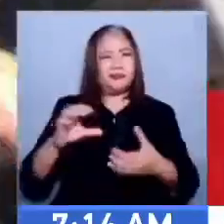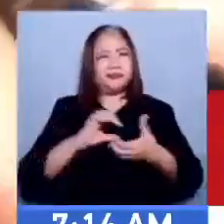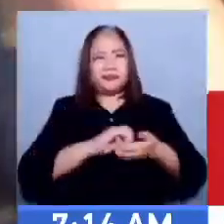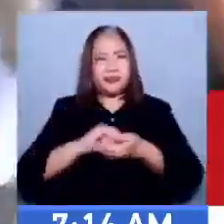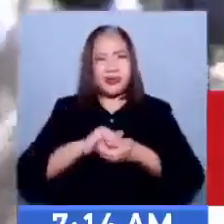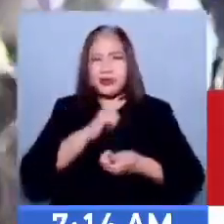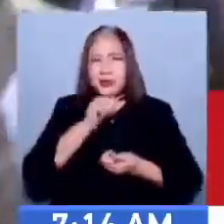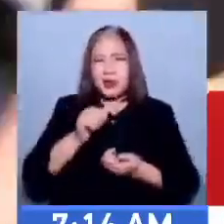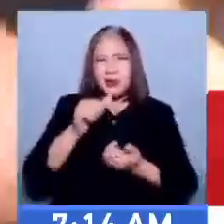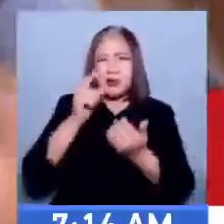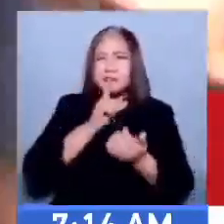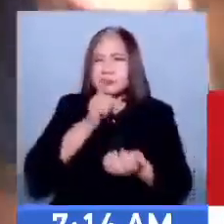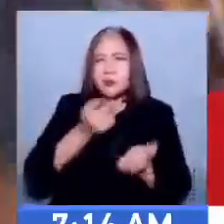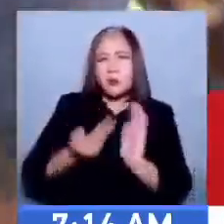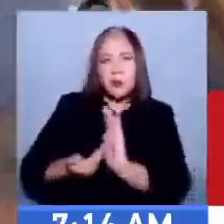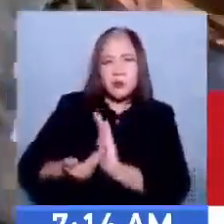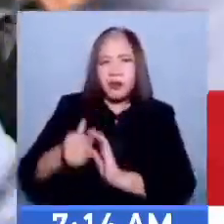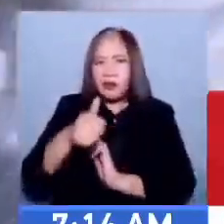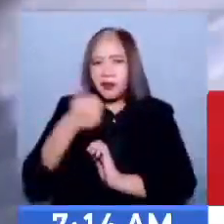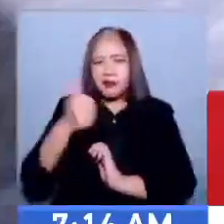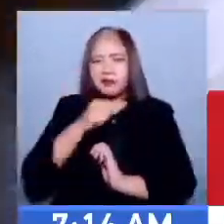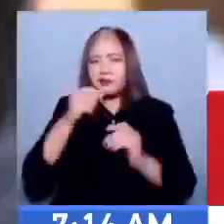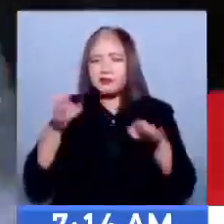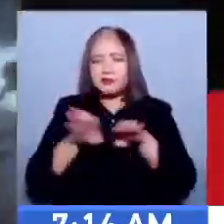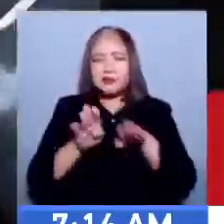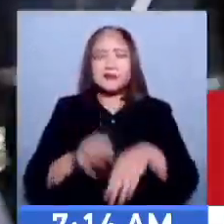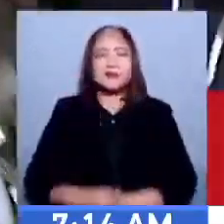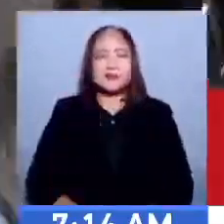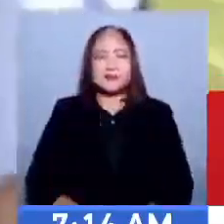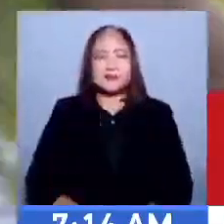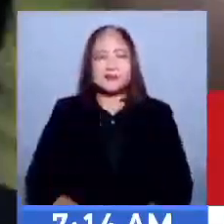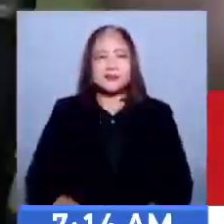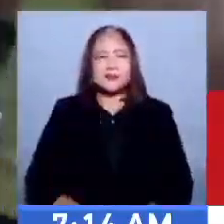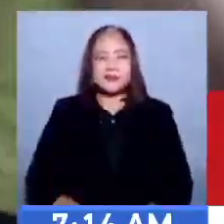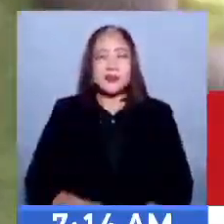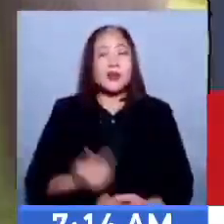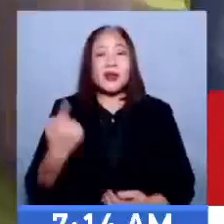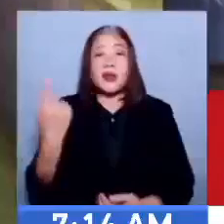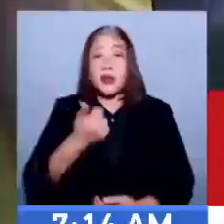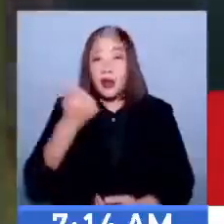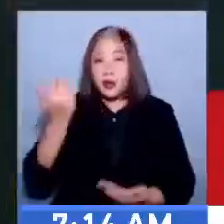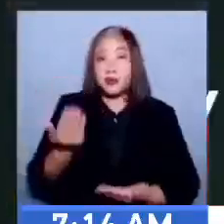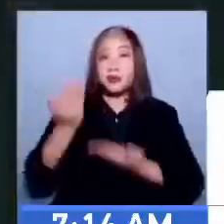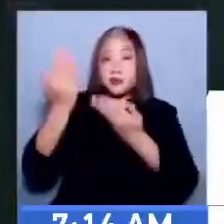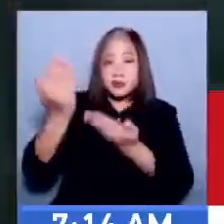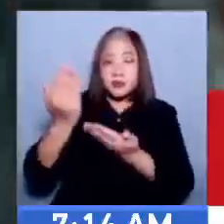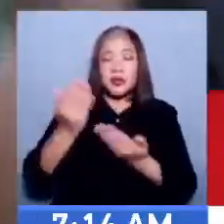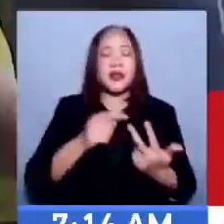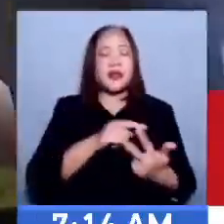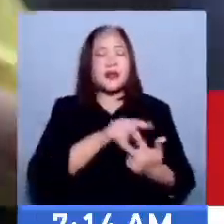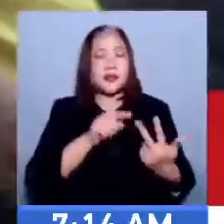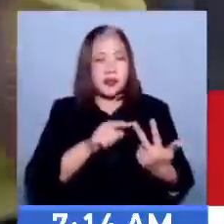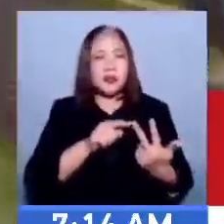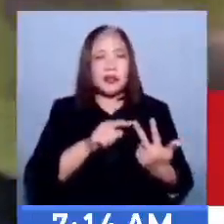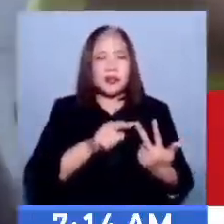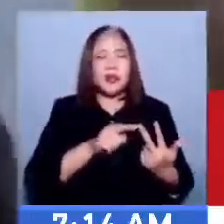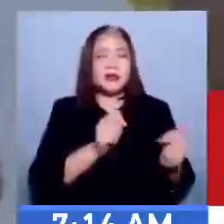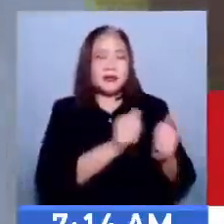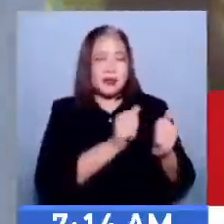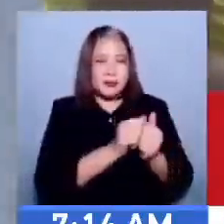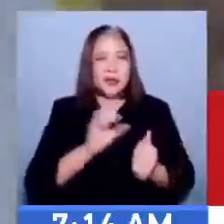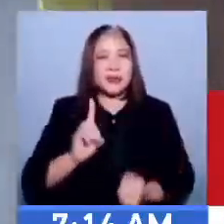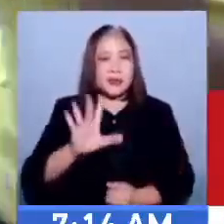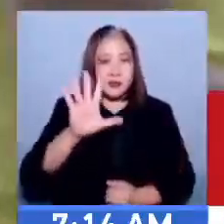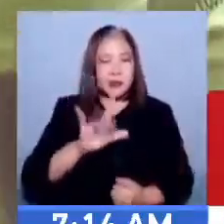ng iba. Naghain naman ng magkakahiwalay na motion ang tatlong kapwa akusado ni De Lima na sina Jonel Sanchez at